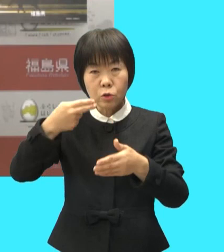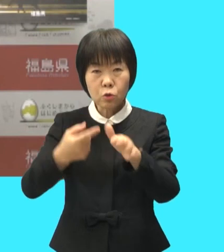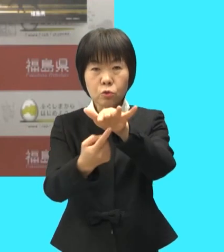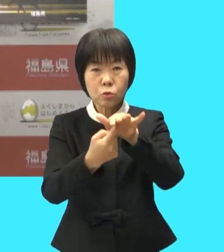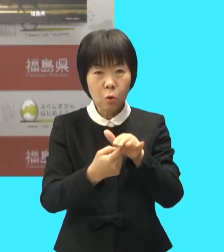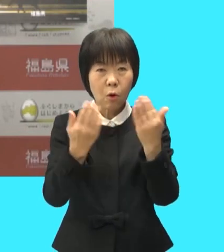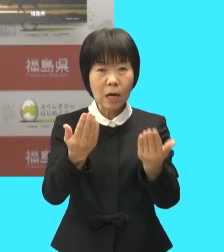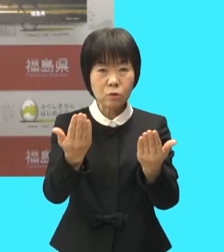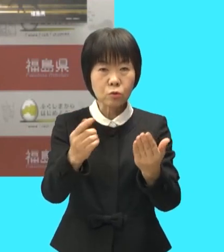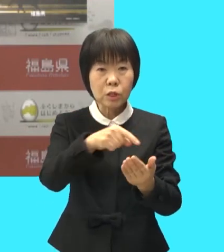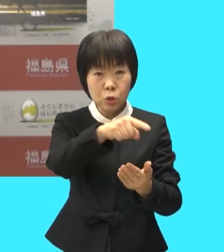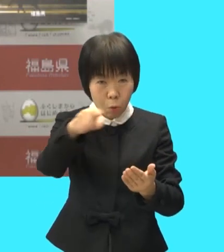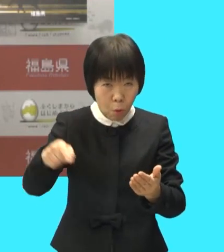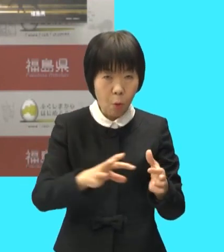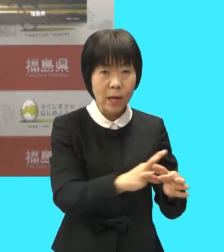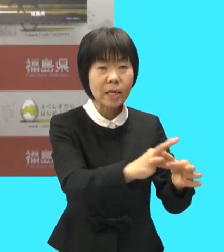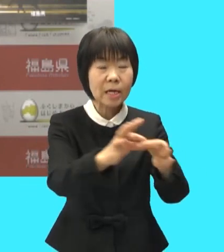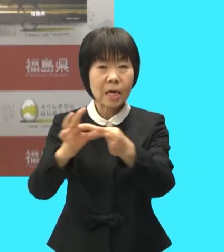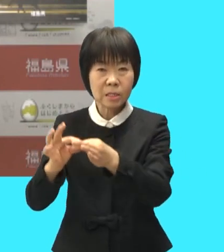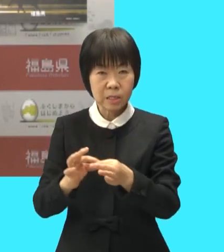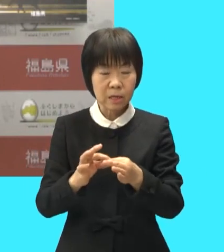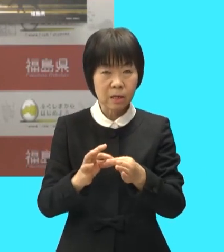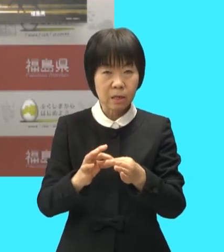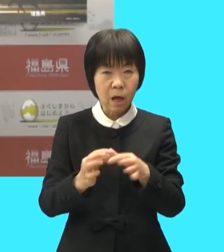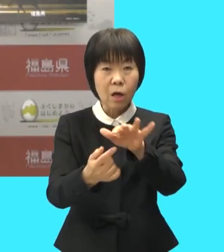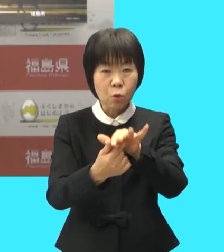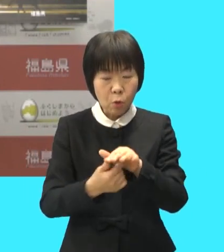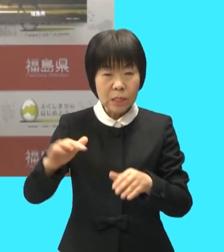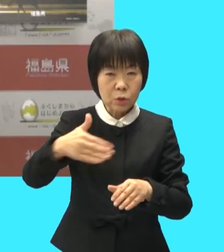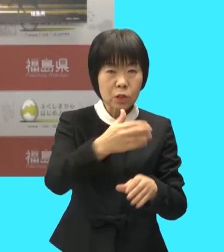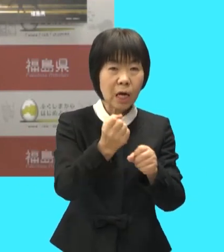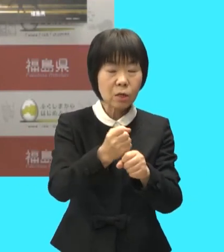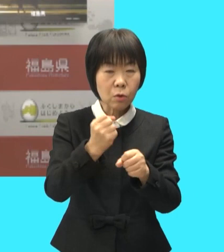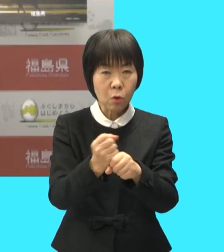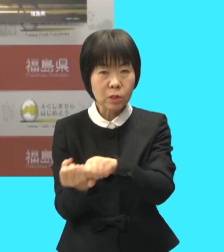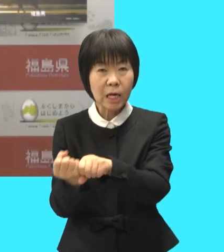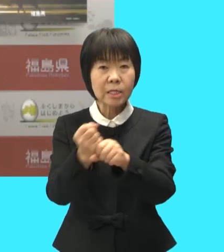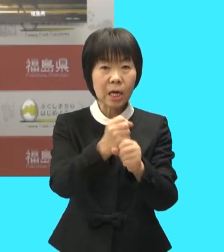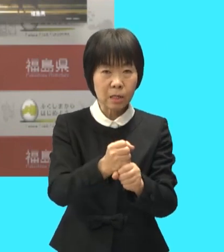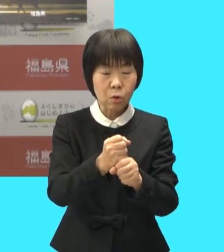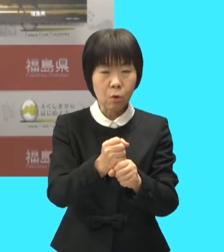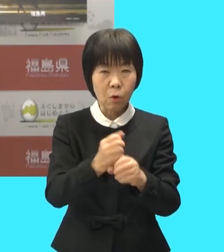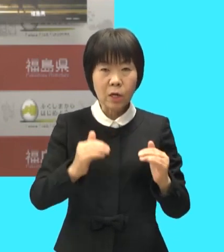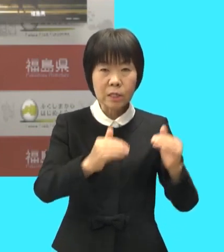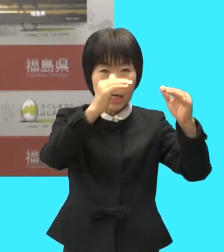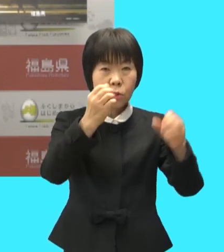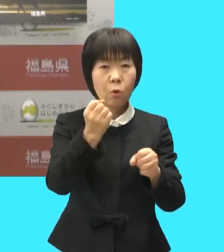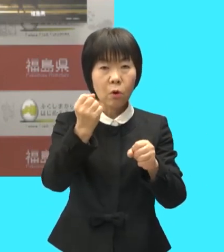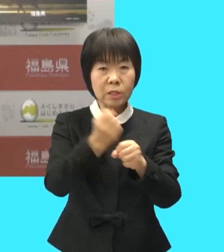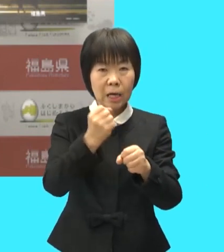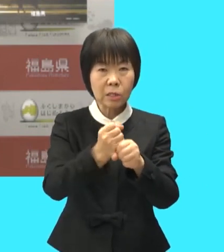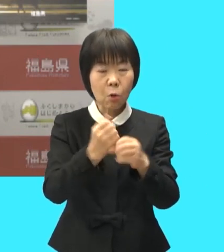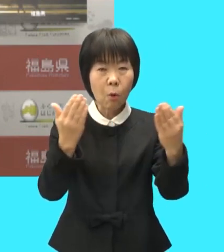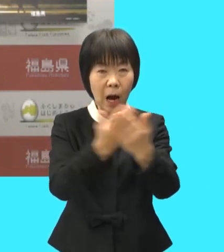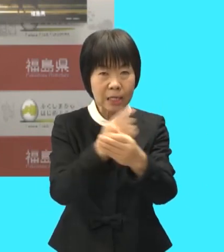学類と連携をし、本県農林水産業の再生と成長産業化に